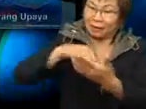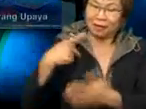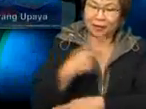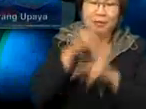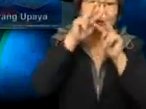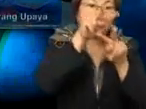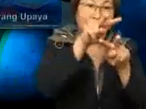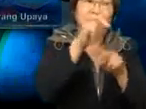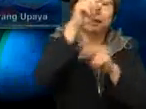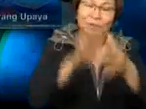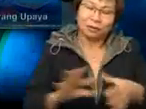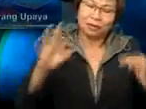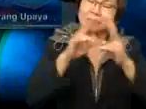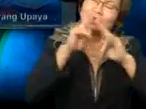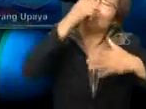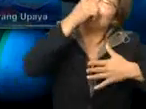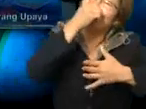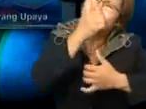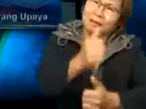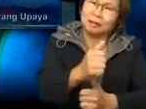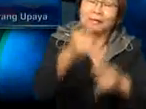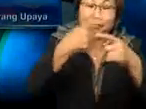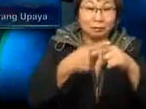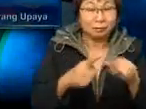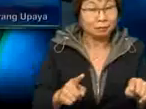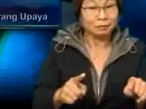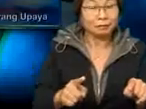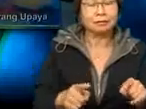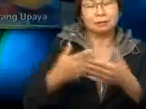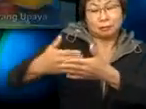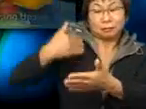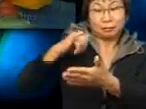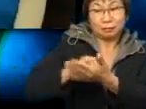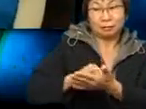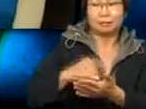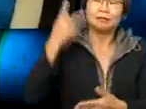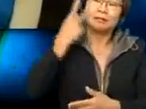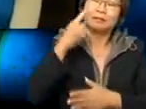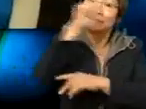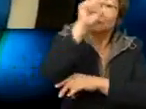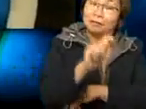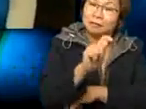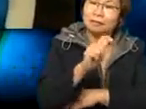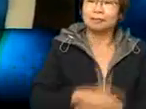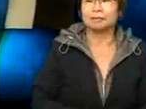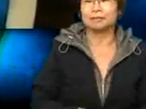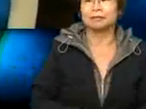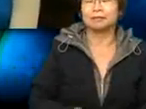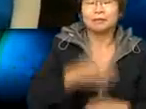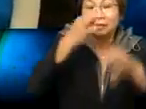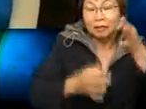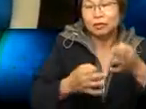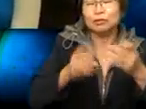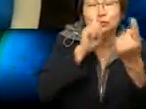kita akan saksikan satu lagi kisah yang sangat menarik. Tetapi sebelum tu, Kak Ati nak tanya Aiman.